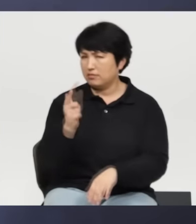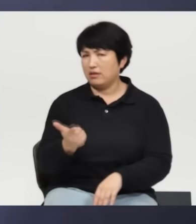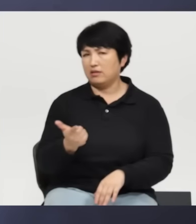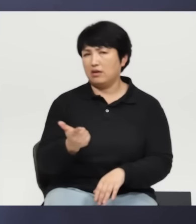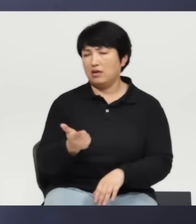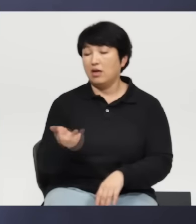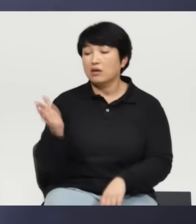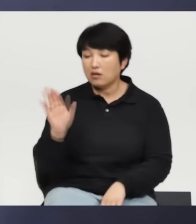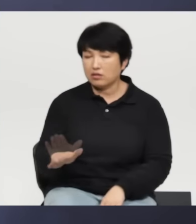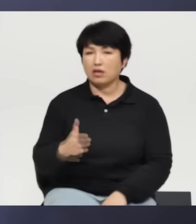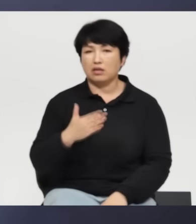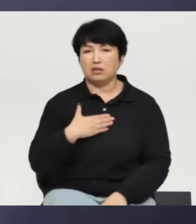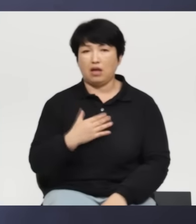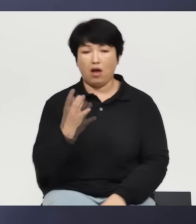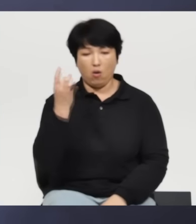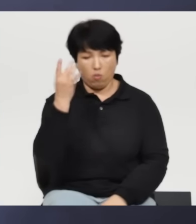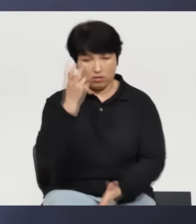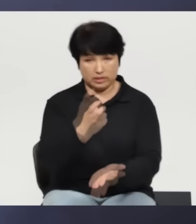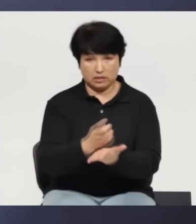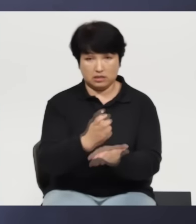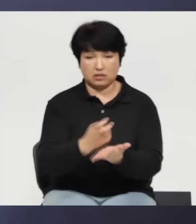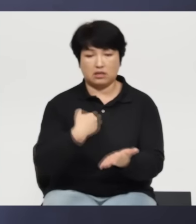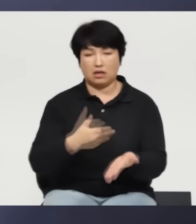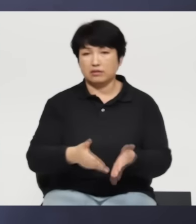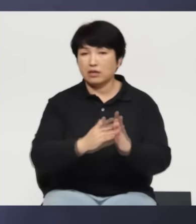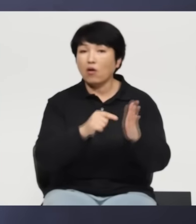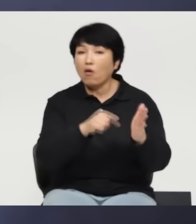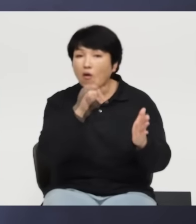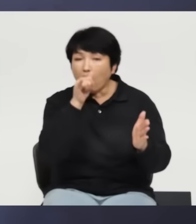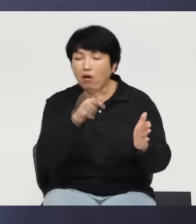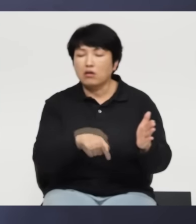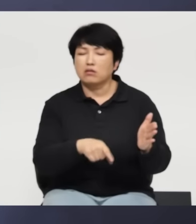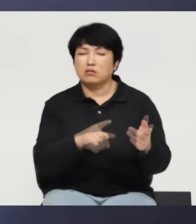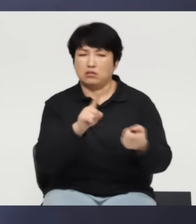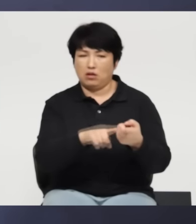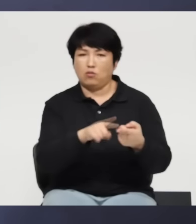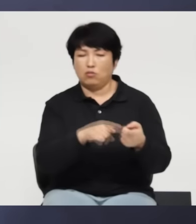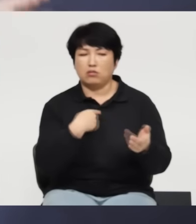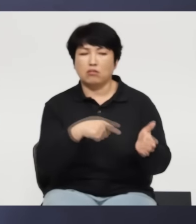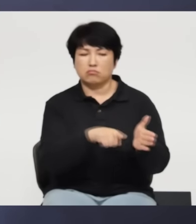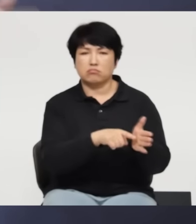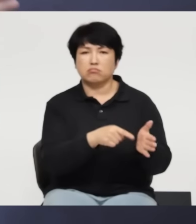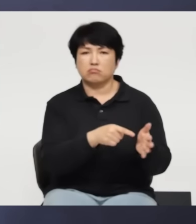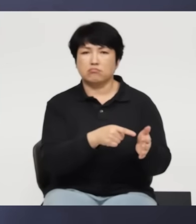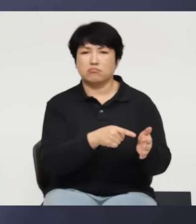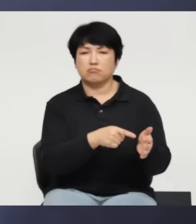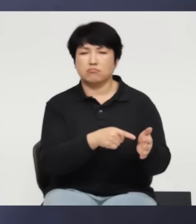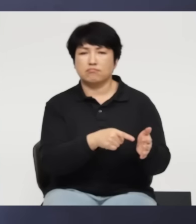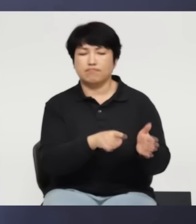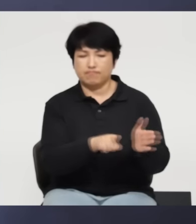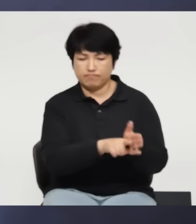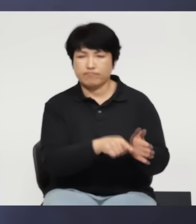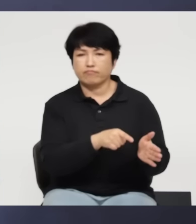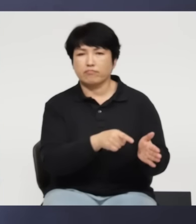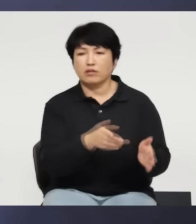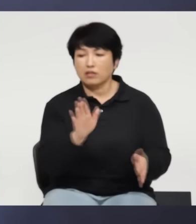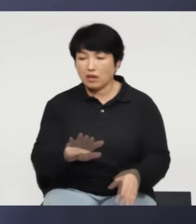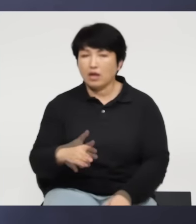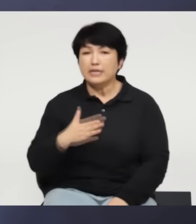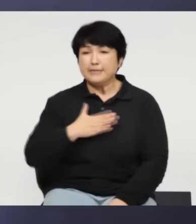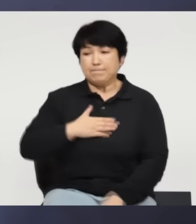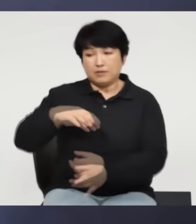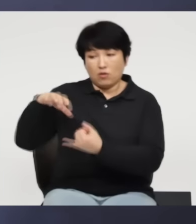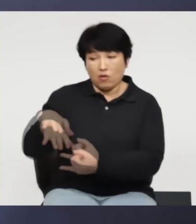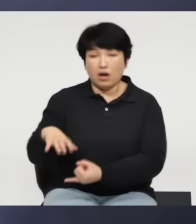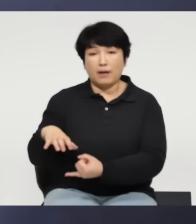버릇을 나쁘지 않게 하려면 내 정하진 원칙으로 그냥 가면 되고 아예 심리적 억압을 하지